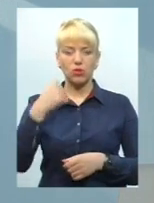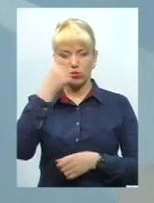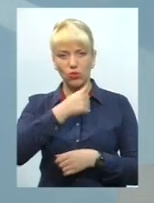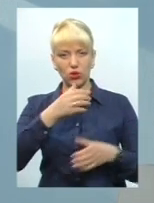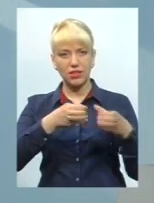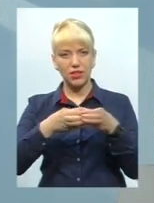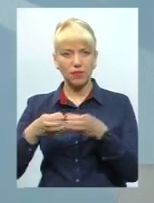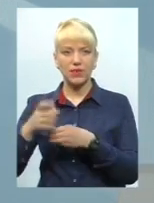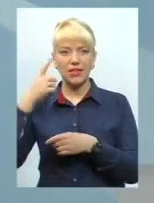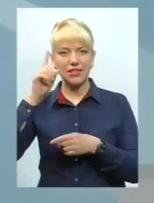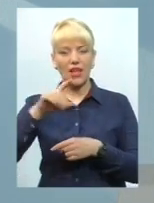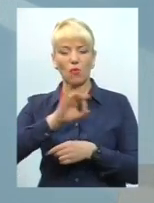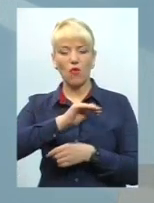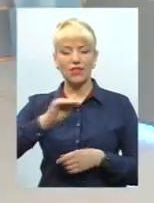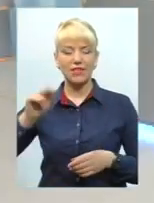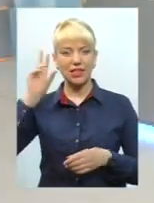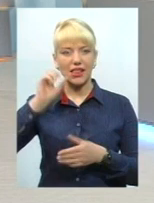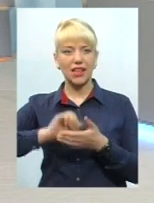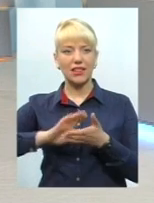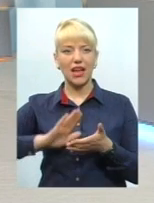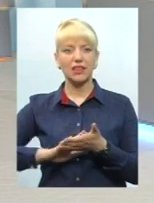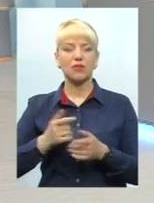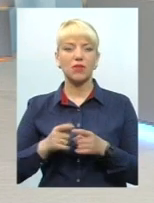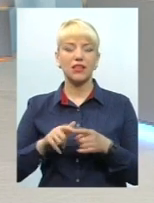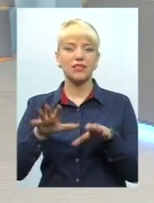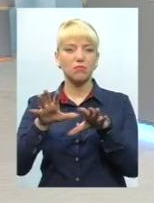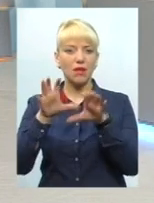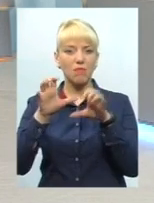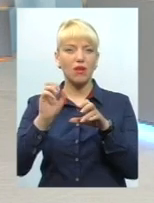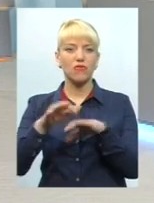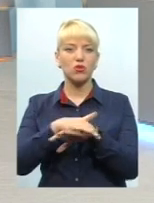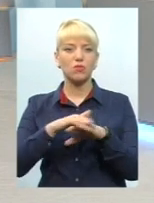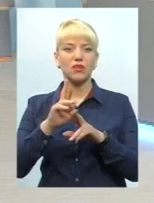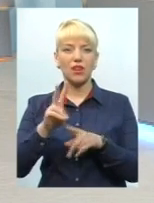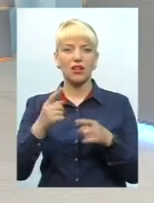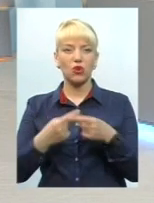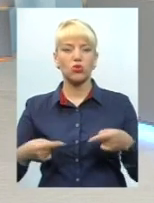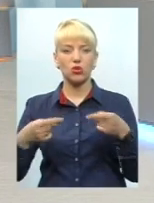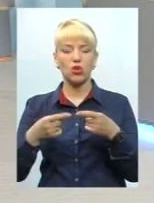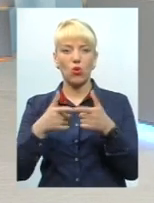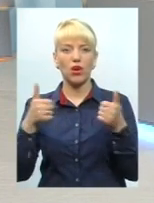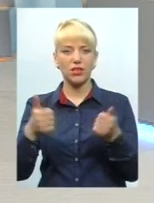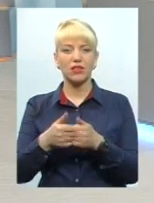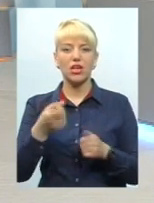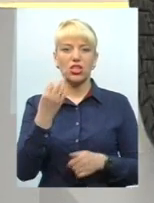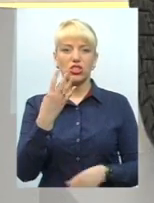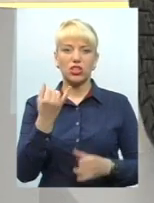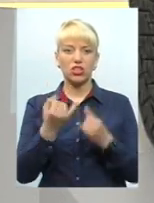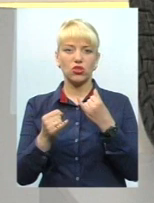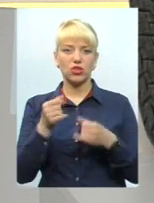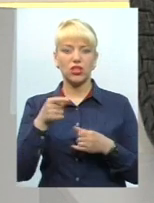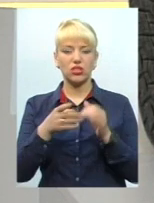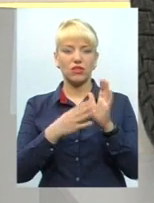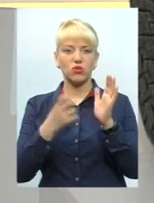значить, офіційна така дата, ну, ми її сприйняли в суспільстві, значить, як її остаточна організація 14